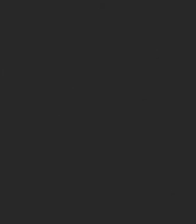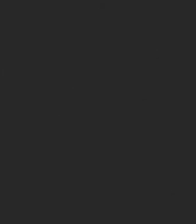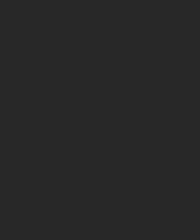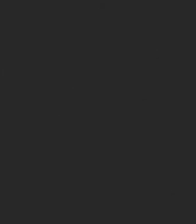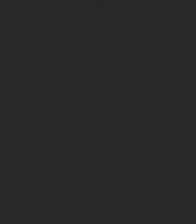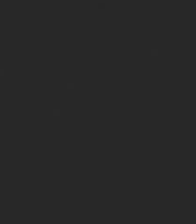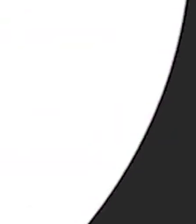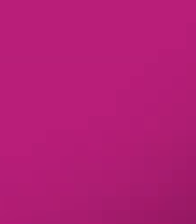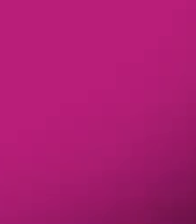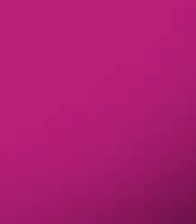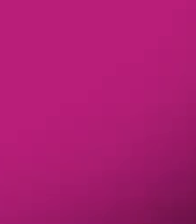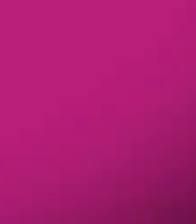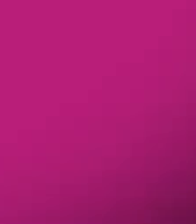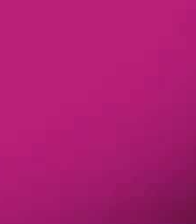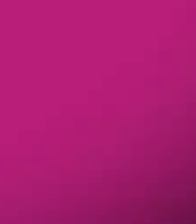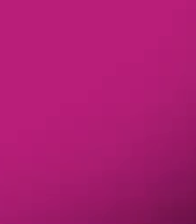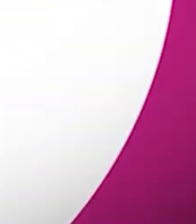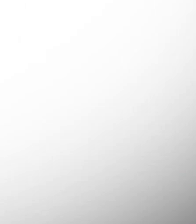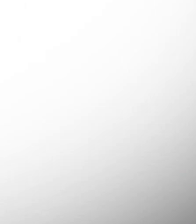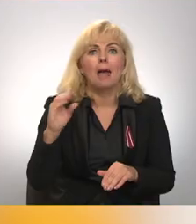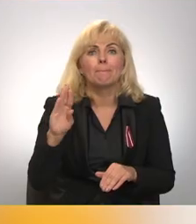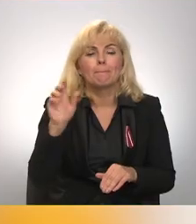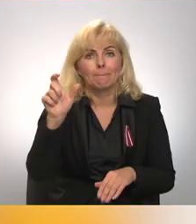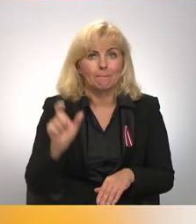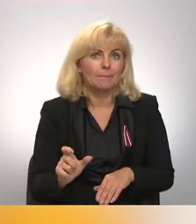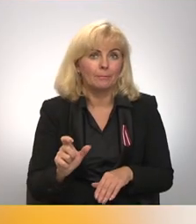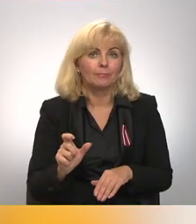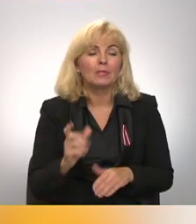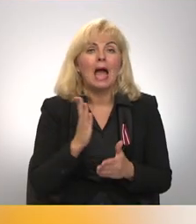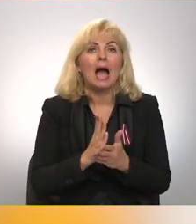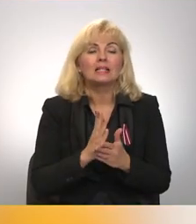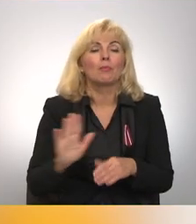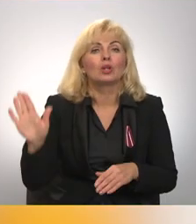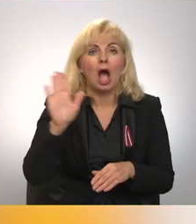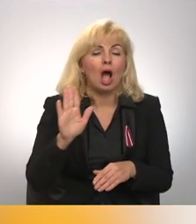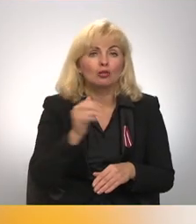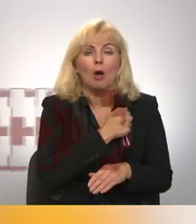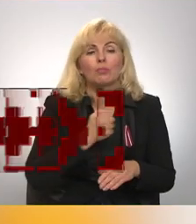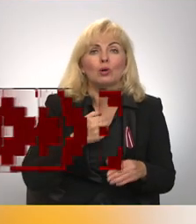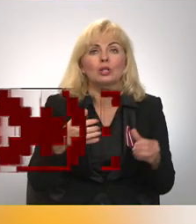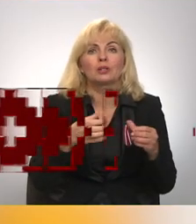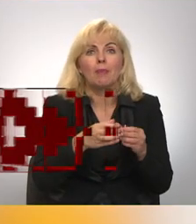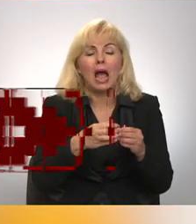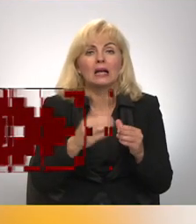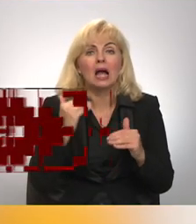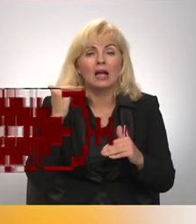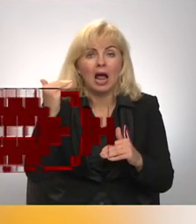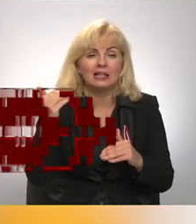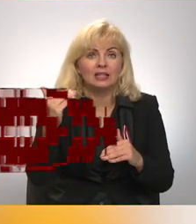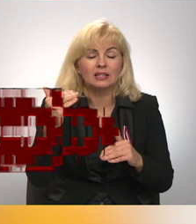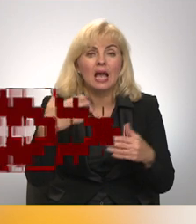Re, viss ēters ir te! Esmu Nacionālo bruņoto spēku gaisa spēku kapteinis Sandis